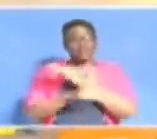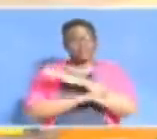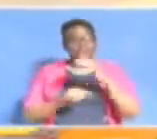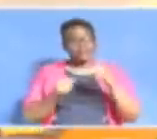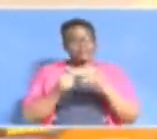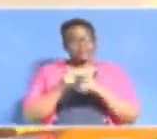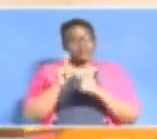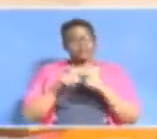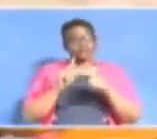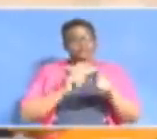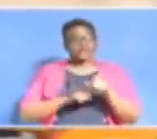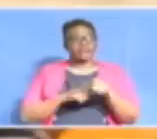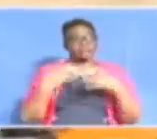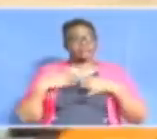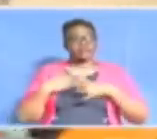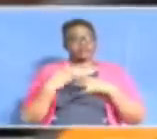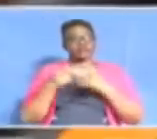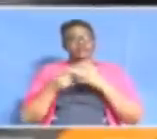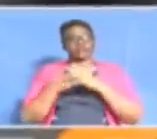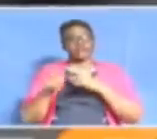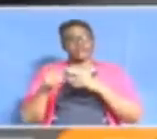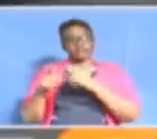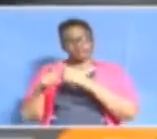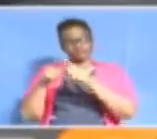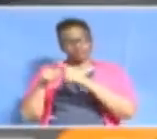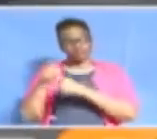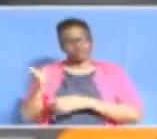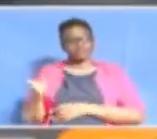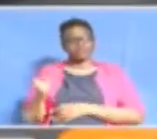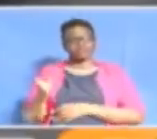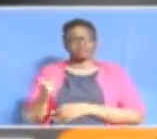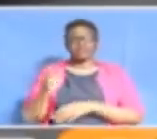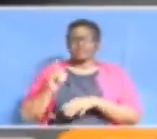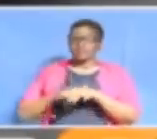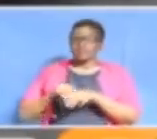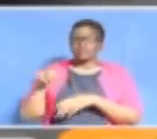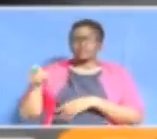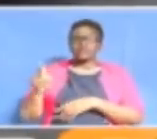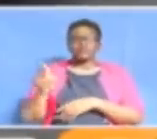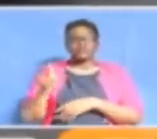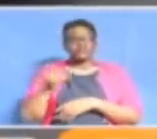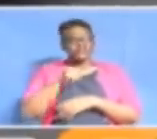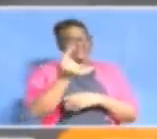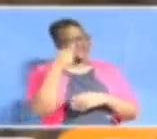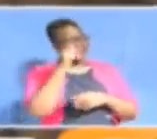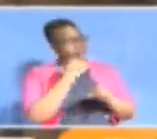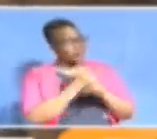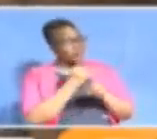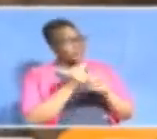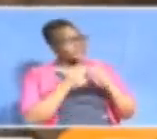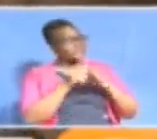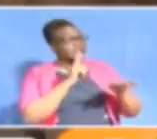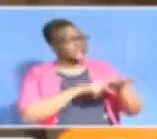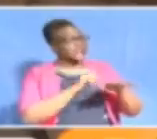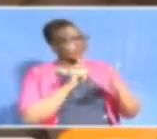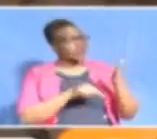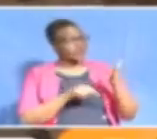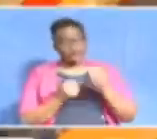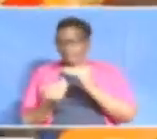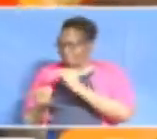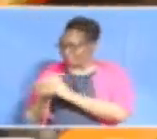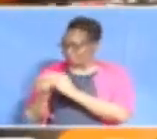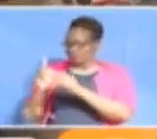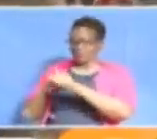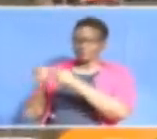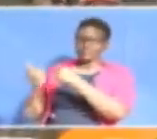wanaenda kuzichinja huko. Kwa hivyo unapokuja kazini siku yako inaanza wakati gani na unafunga kazi wakati gani? Huwa naanza kazi asubuhi saa moja.